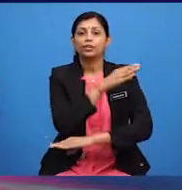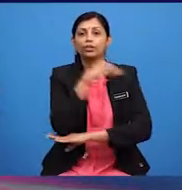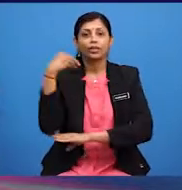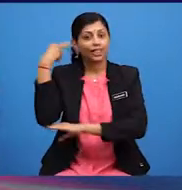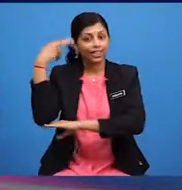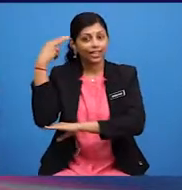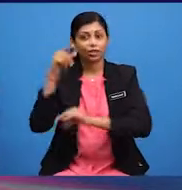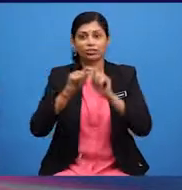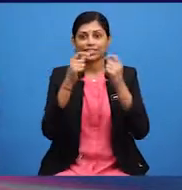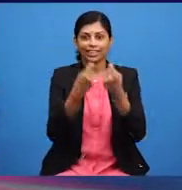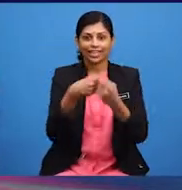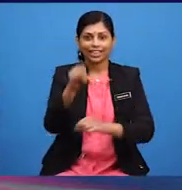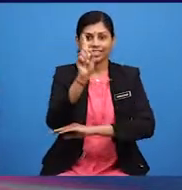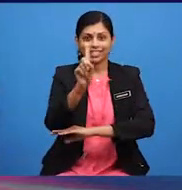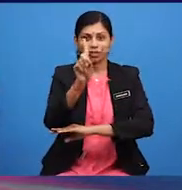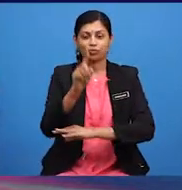teknologi tingkatan 1.